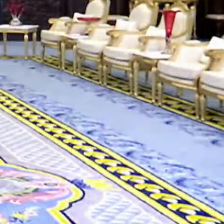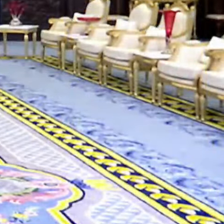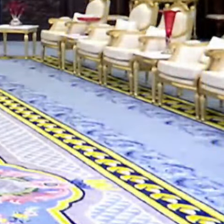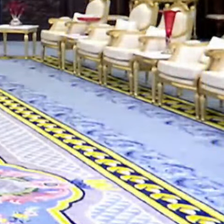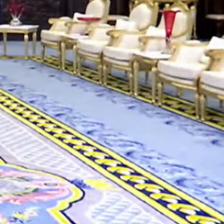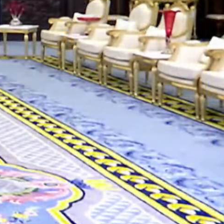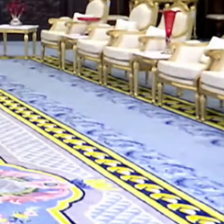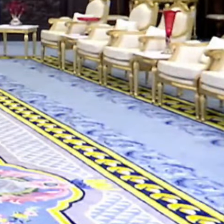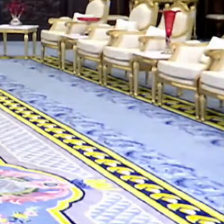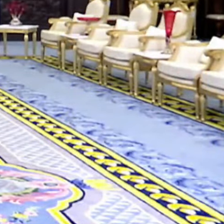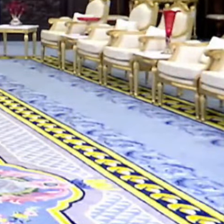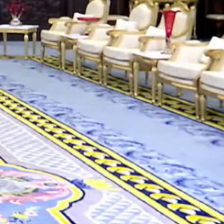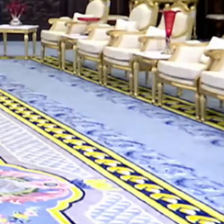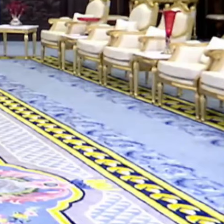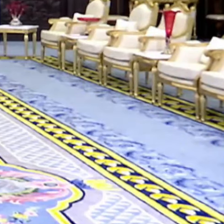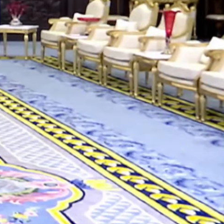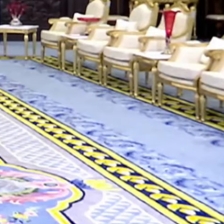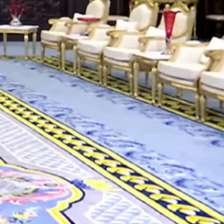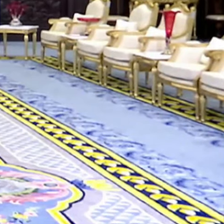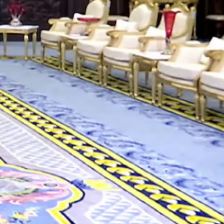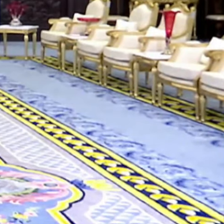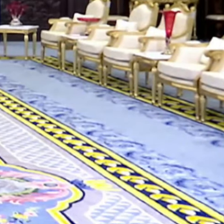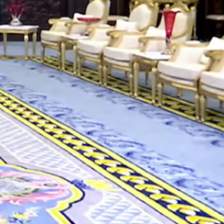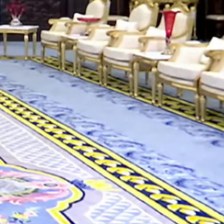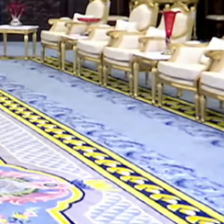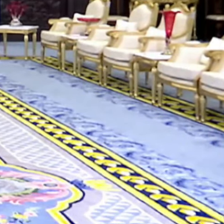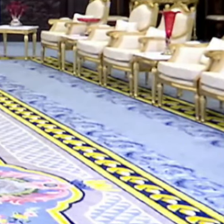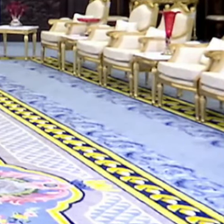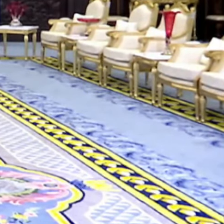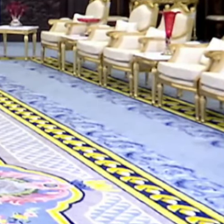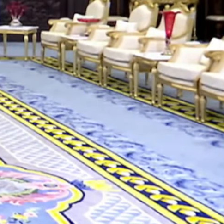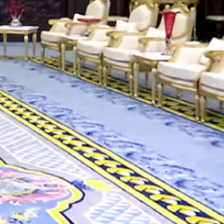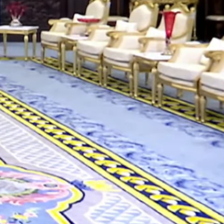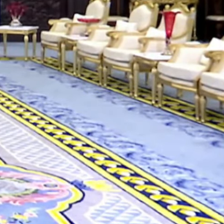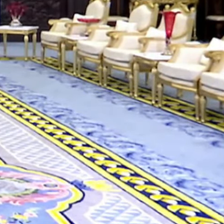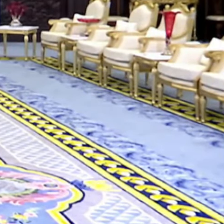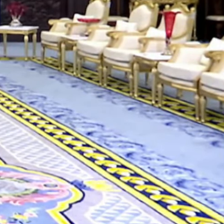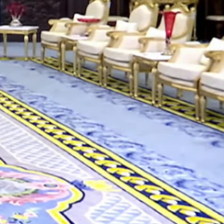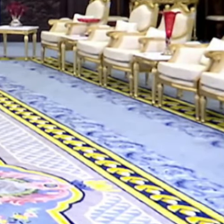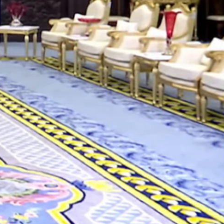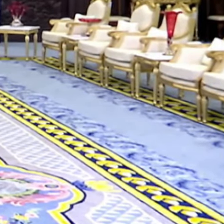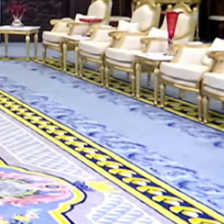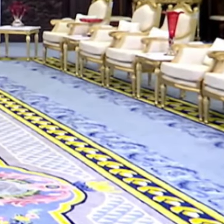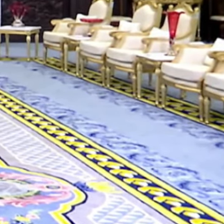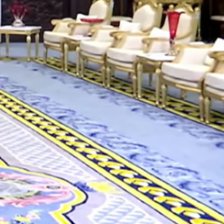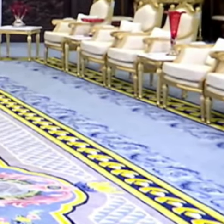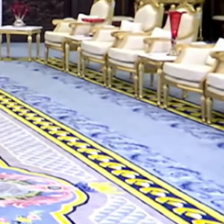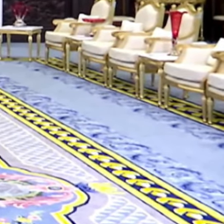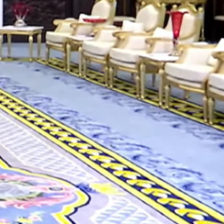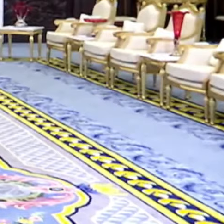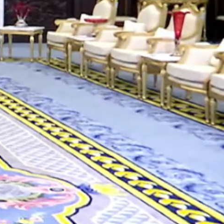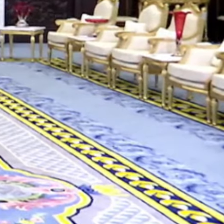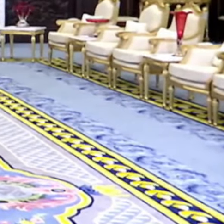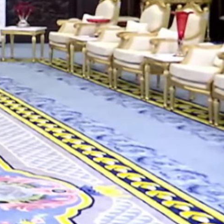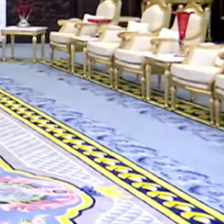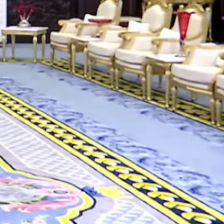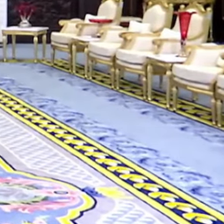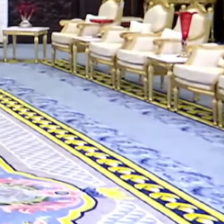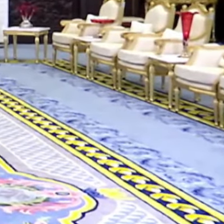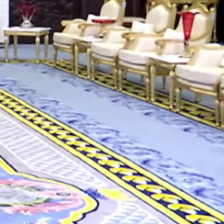Allahu Akbar Allahu Akbar Allahu Akbar La ilaha illallah wallahu